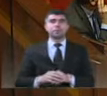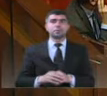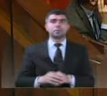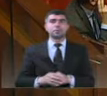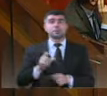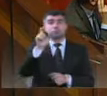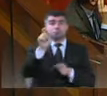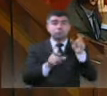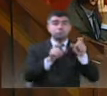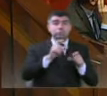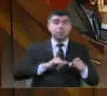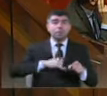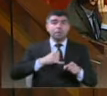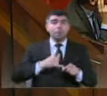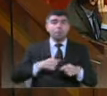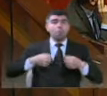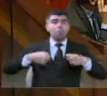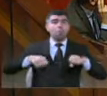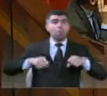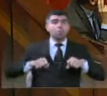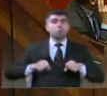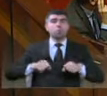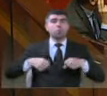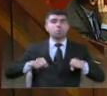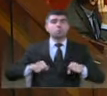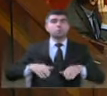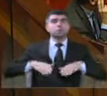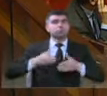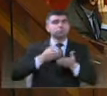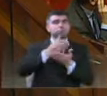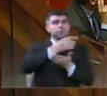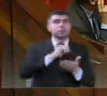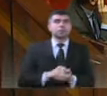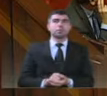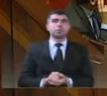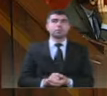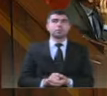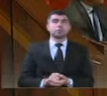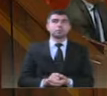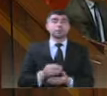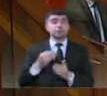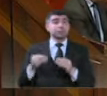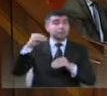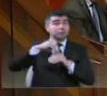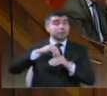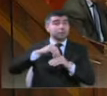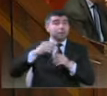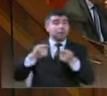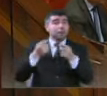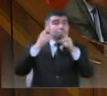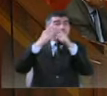وزد عليها الدراجات الهوائية هي اللي هذا الرقم يعطيتكم، وطبيعة الحال الميزانية